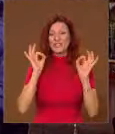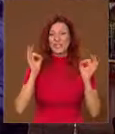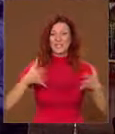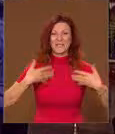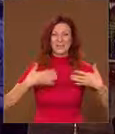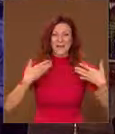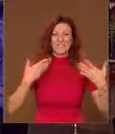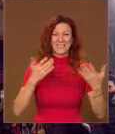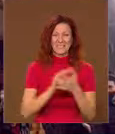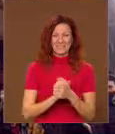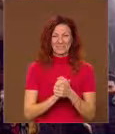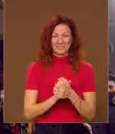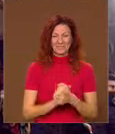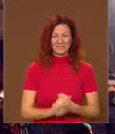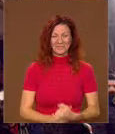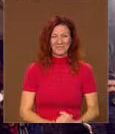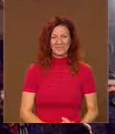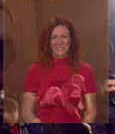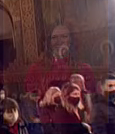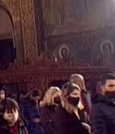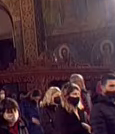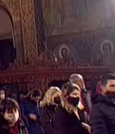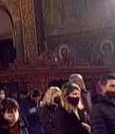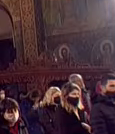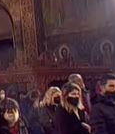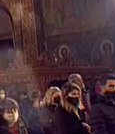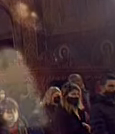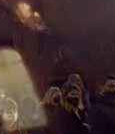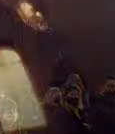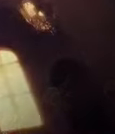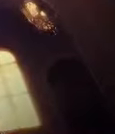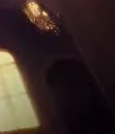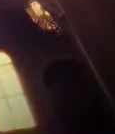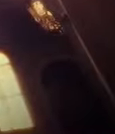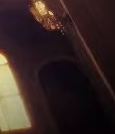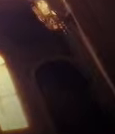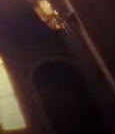празник!